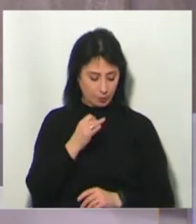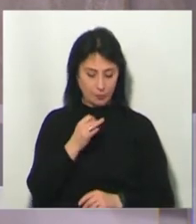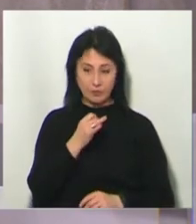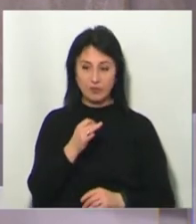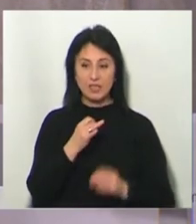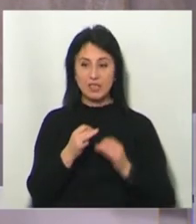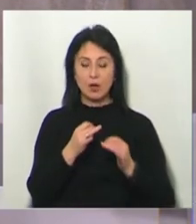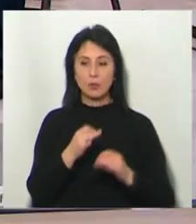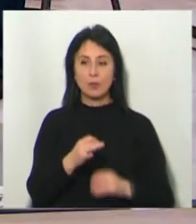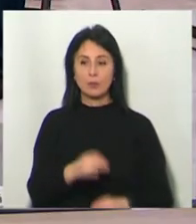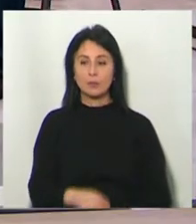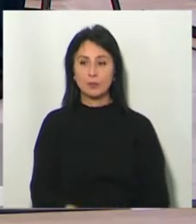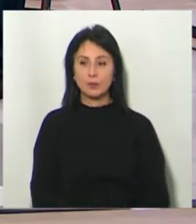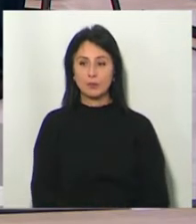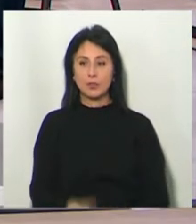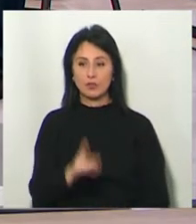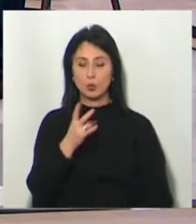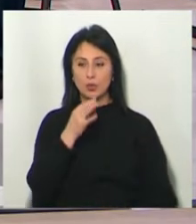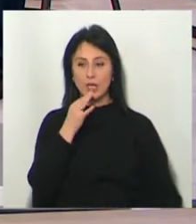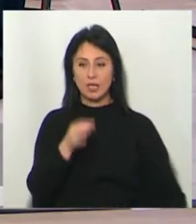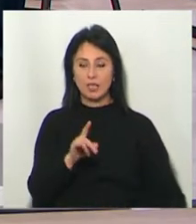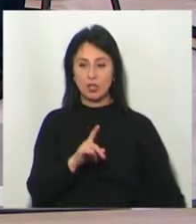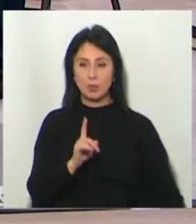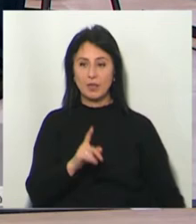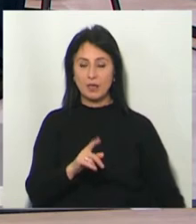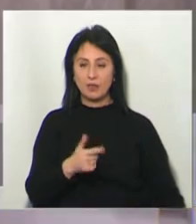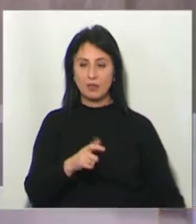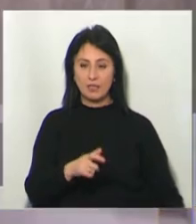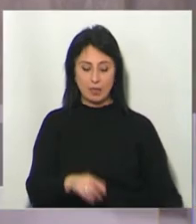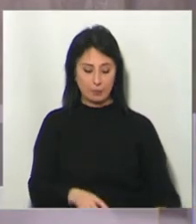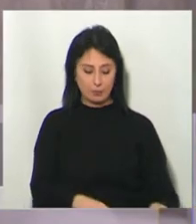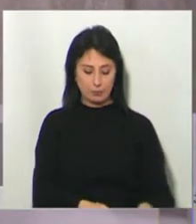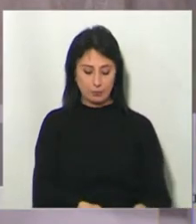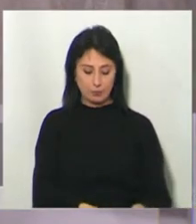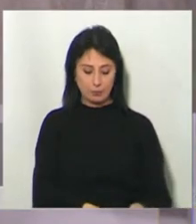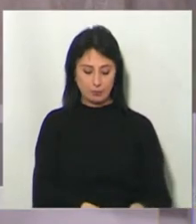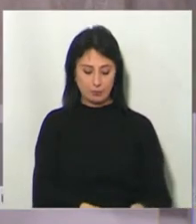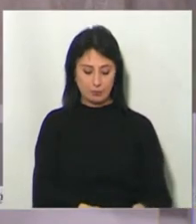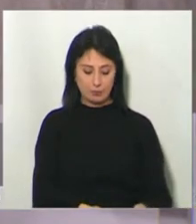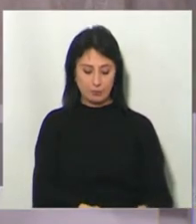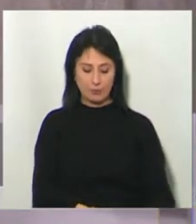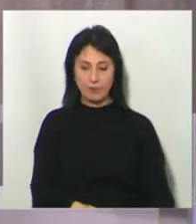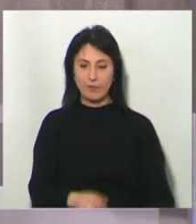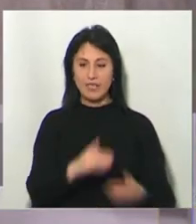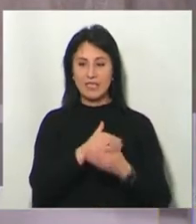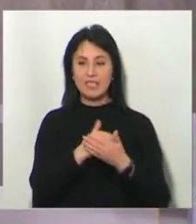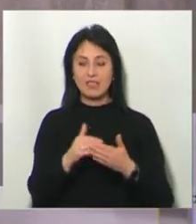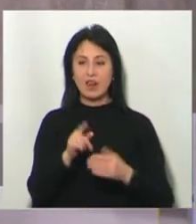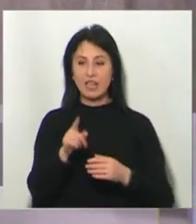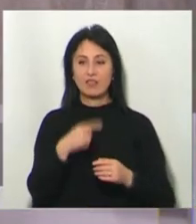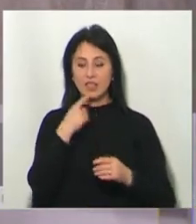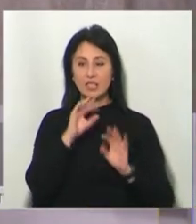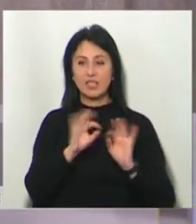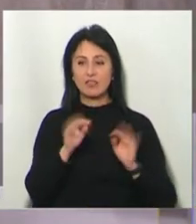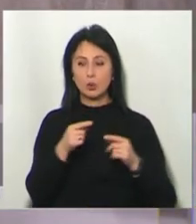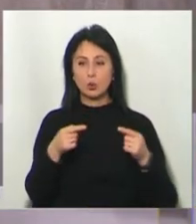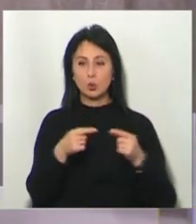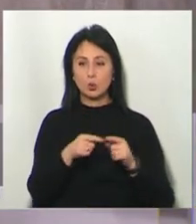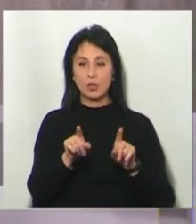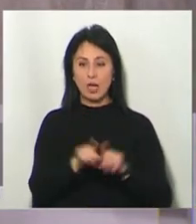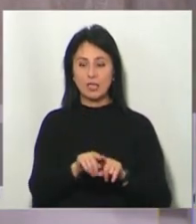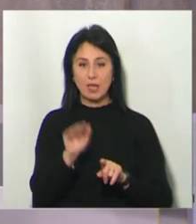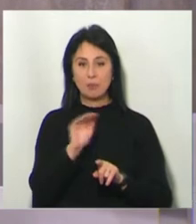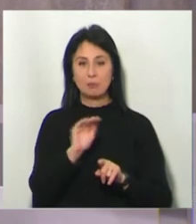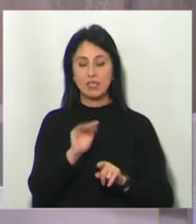მე თქვენ უნდა გითხრათ, რომ ნამდვილად ძალიან საინტერესო კითხვა დასვით, მით უფრო რომ ზღვარი, რომელიც თქვენ დაასახელეთ, ზუსტად